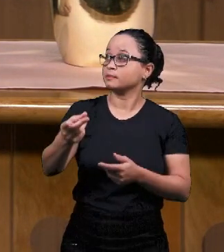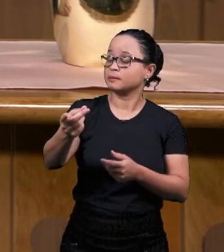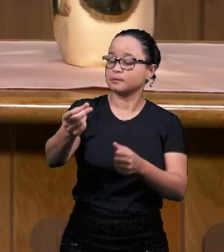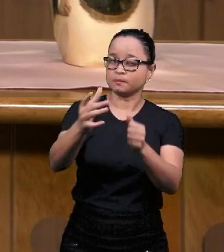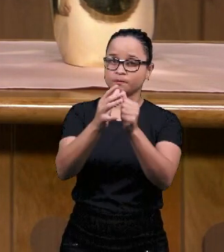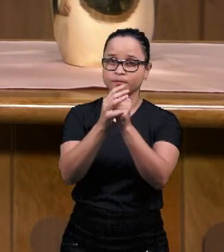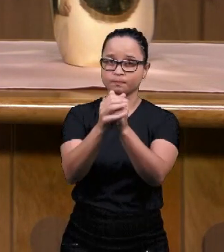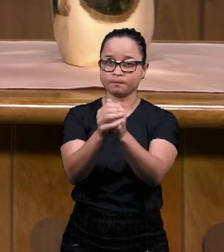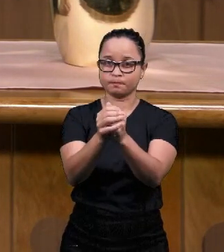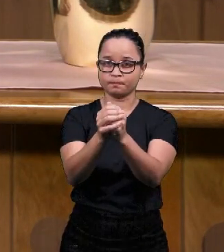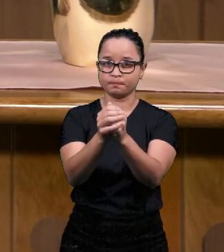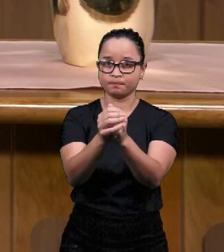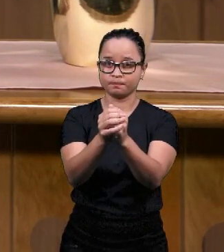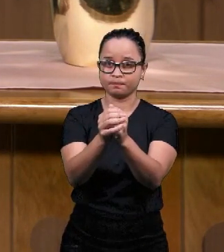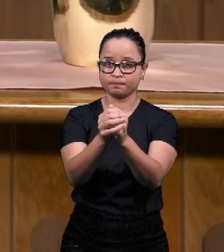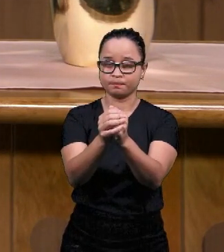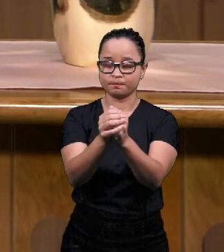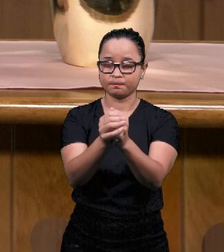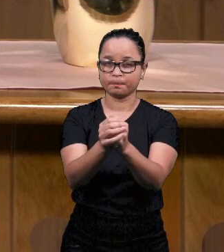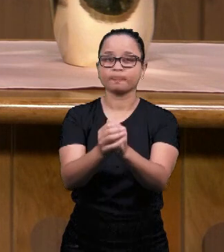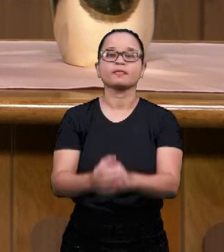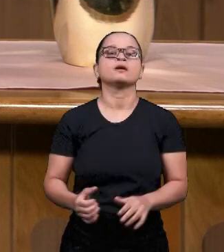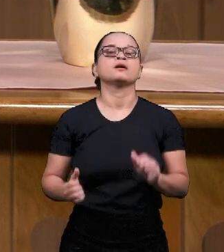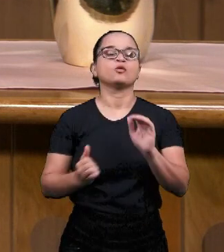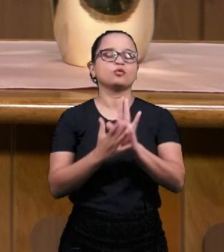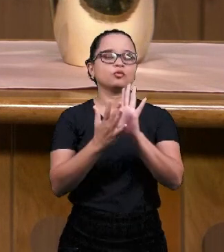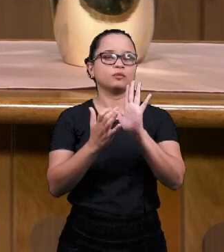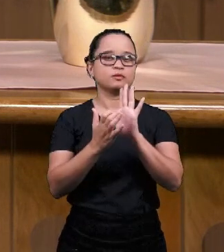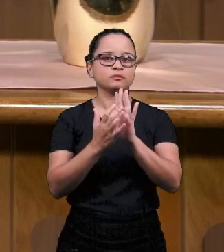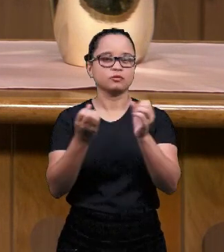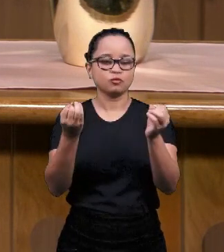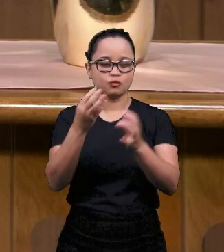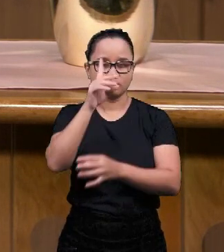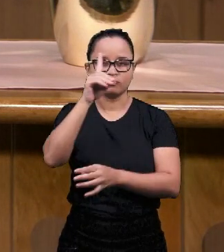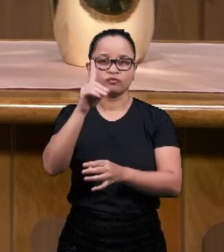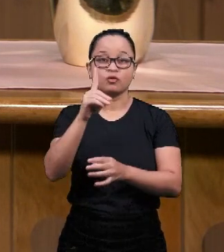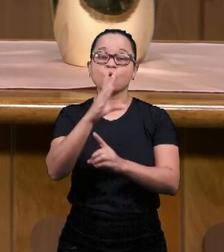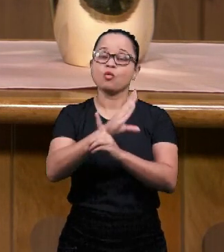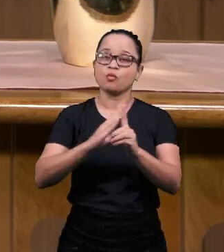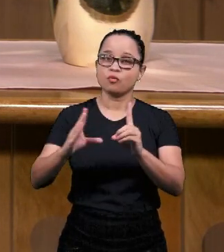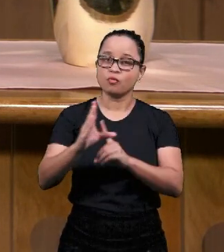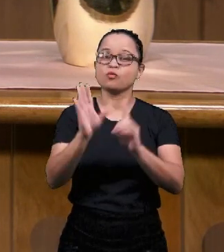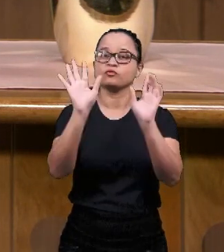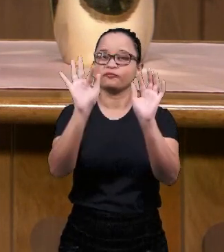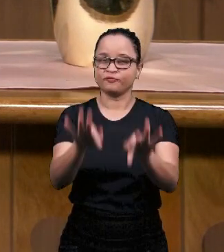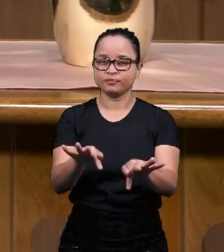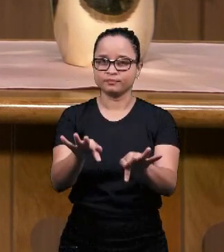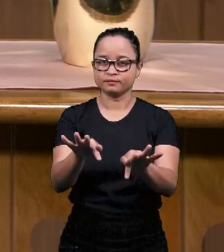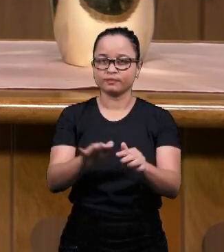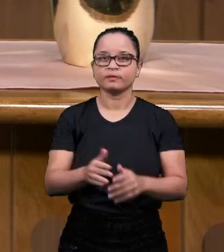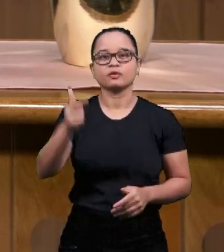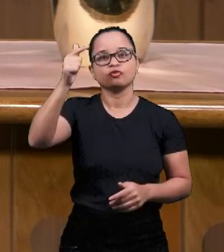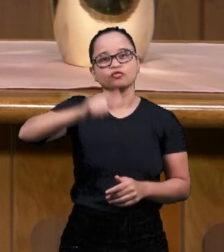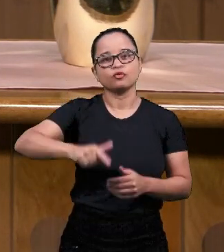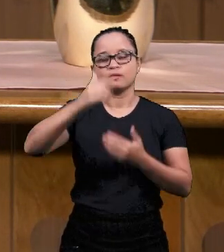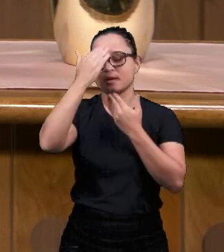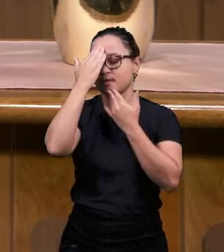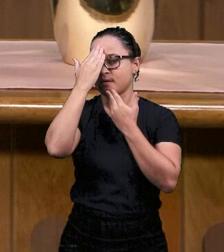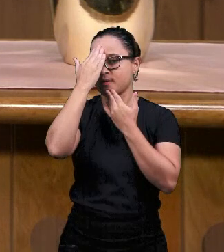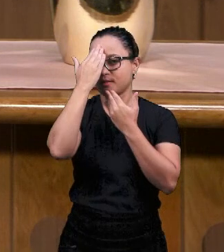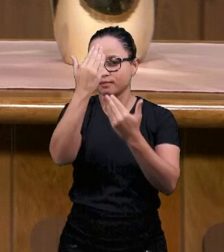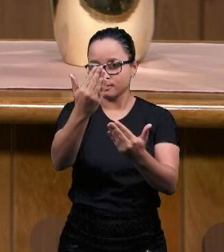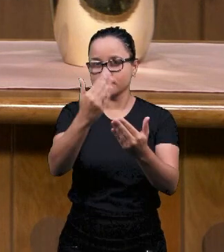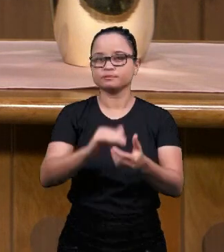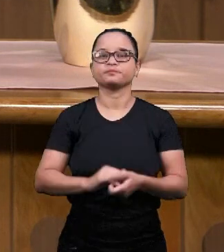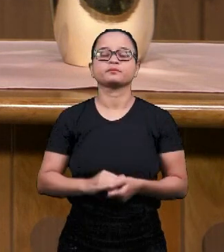вовеки. Аминь. Слава Богу. Наше богослужение закончено. Мы благодарим за то, что